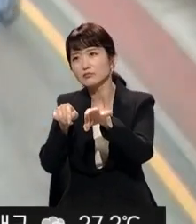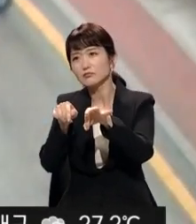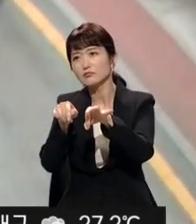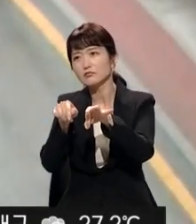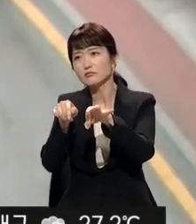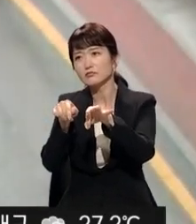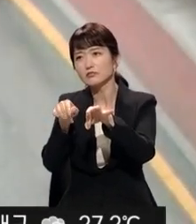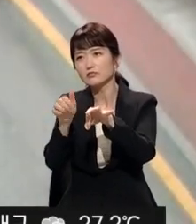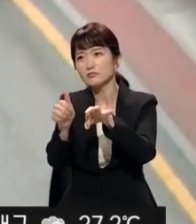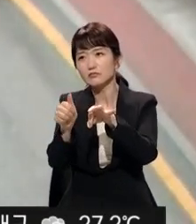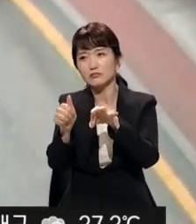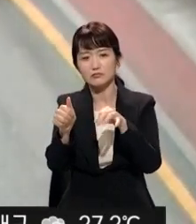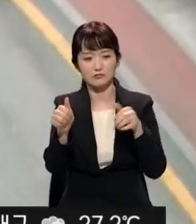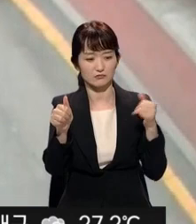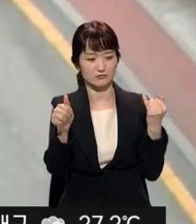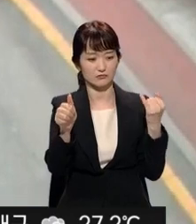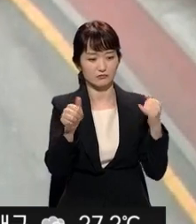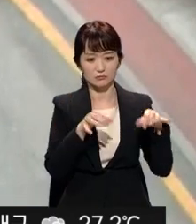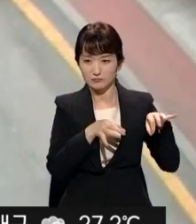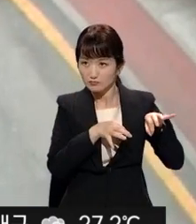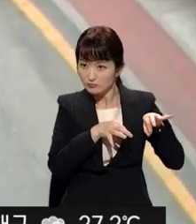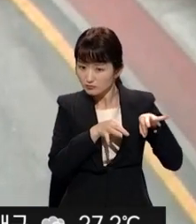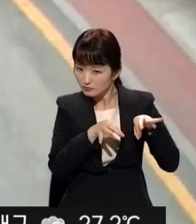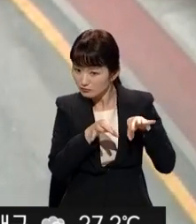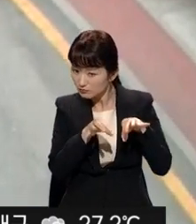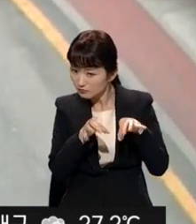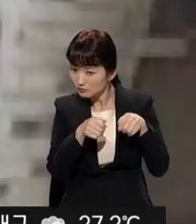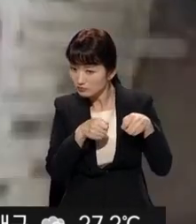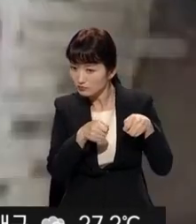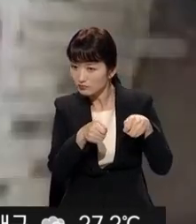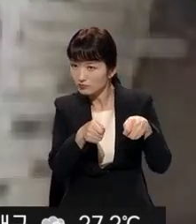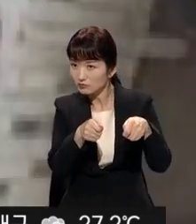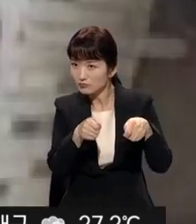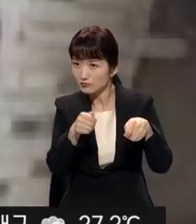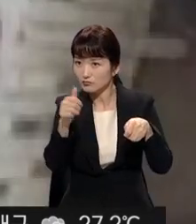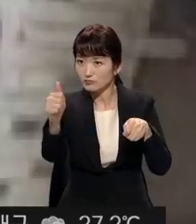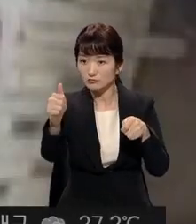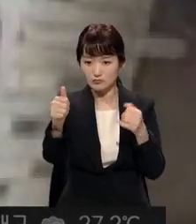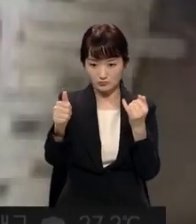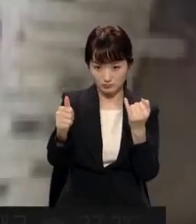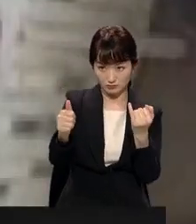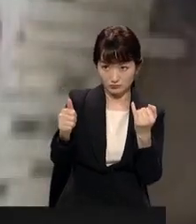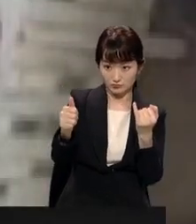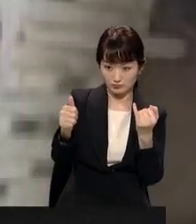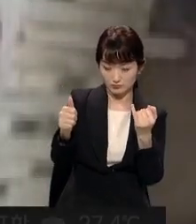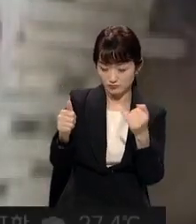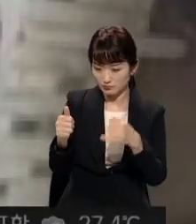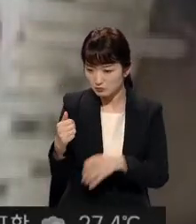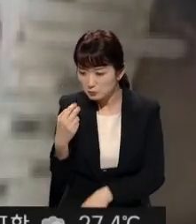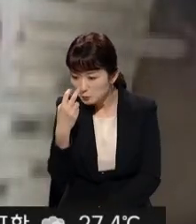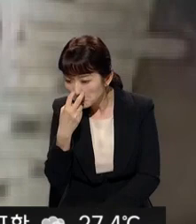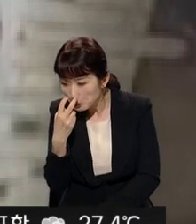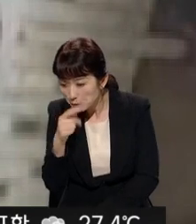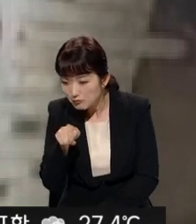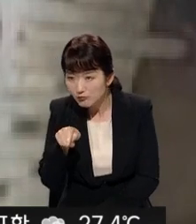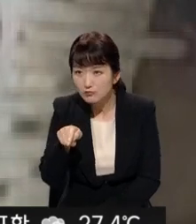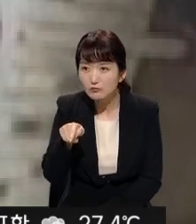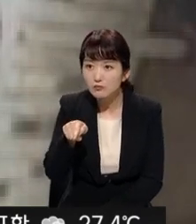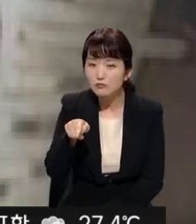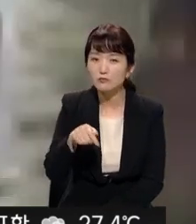한 여성이 지금 유모차를 끌고 오더니 저 남성과 함께 역시 유모차를 이리저리 스캐닝하고 있어요.